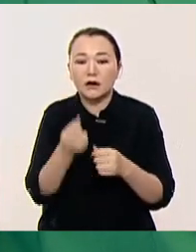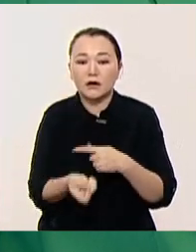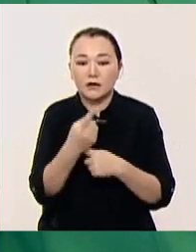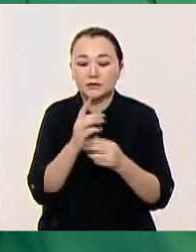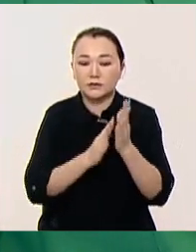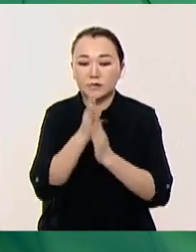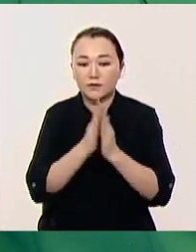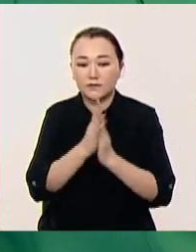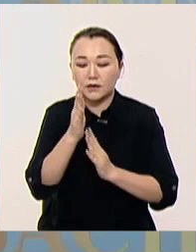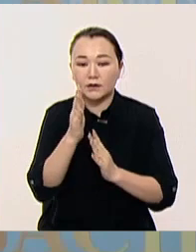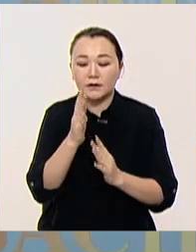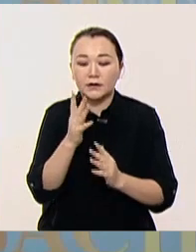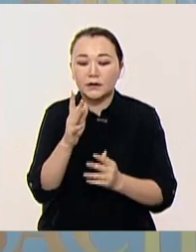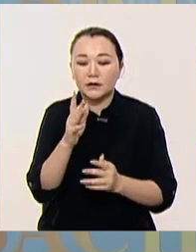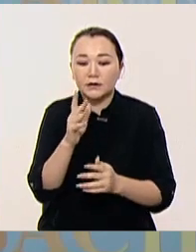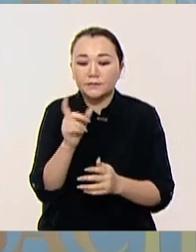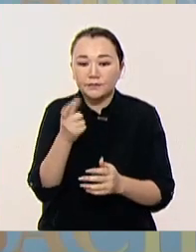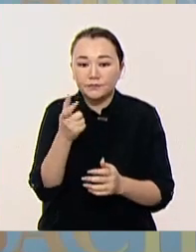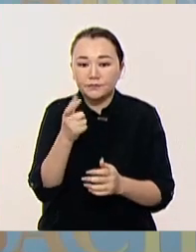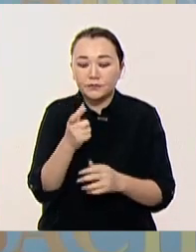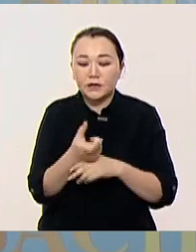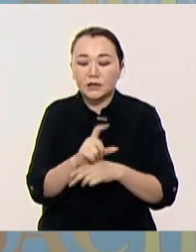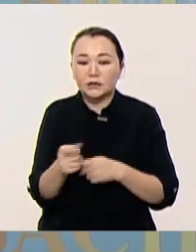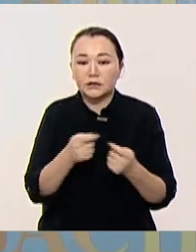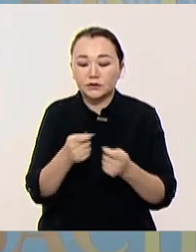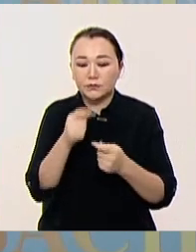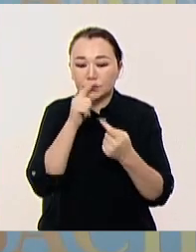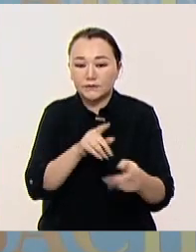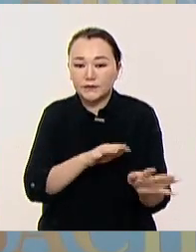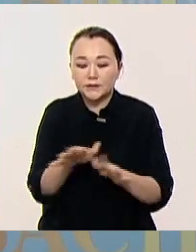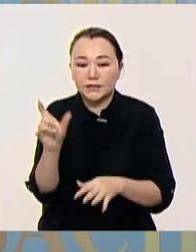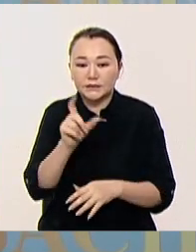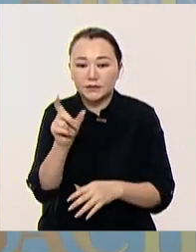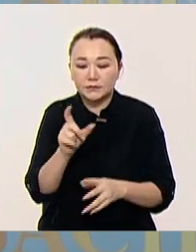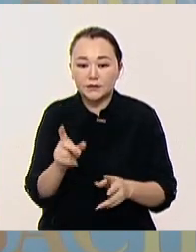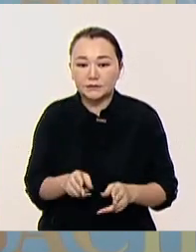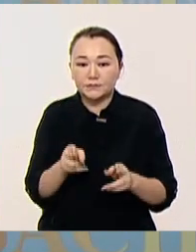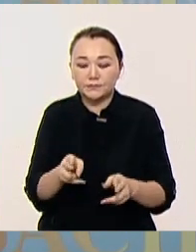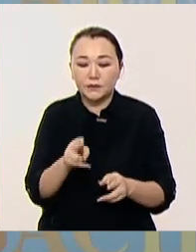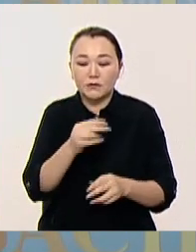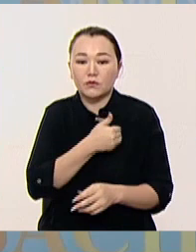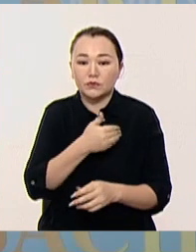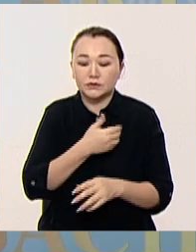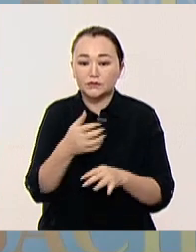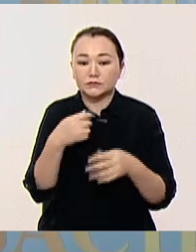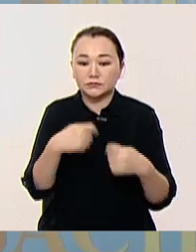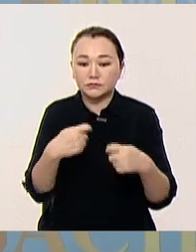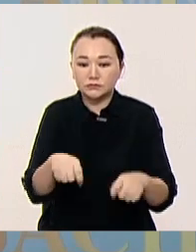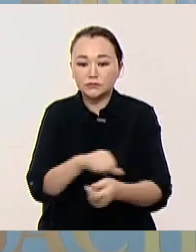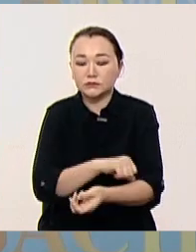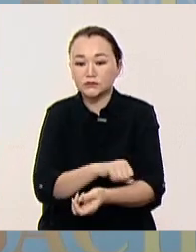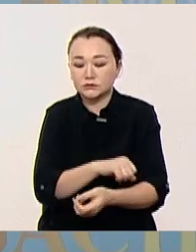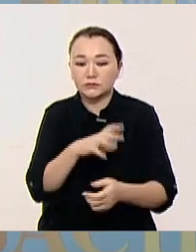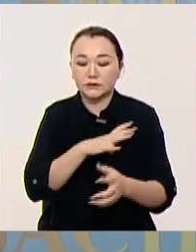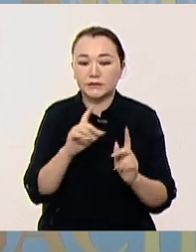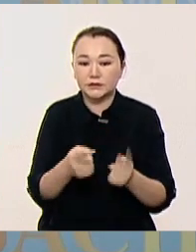марихуаной сотрудниками управления противодействия экстремизму при попытке сбыть наркотические средства был